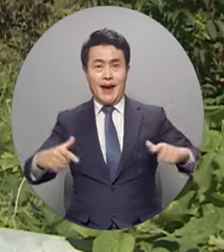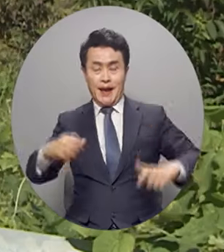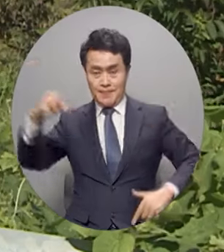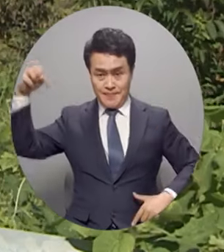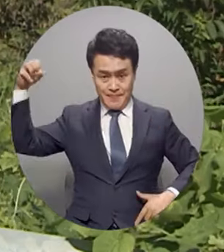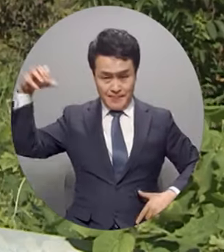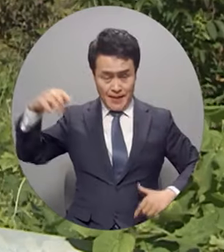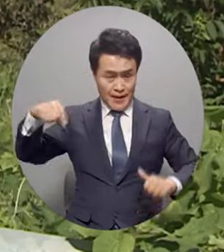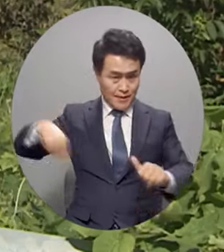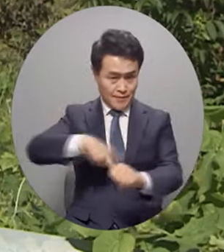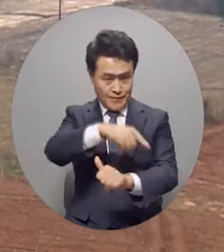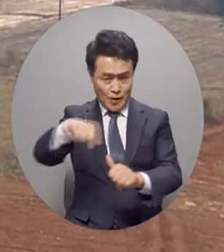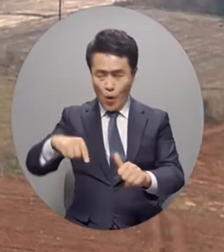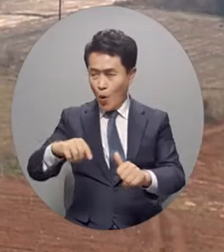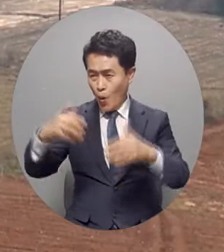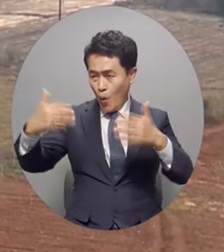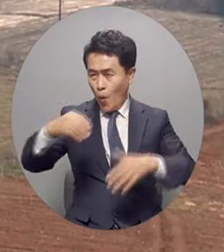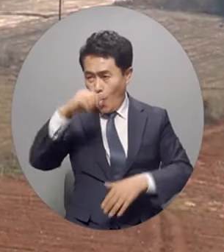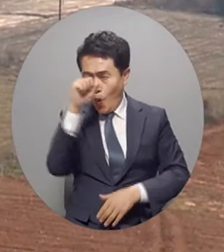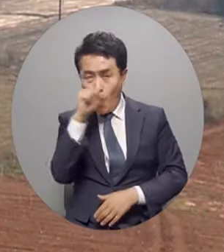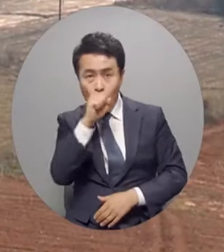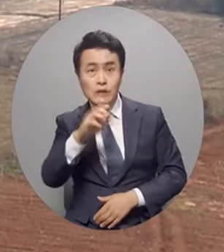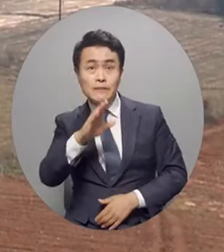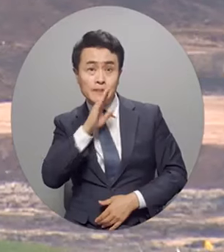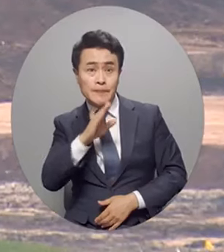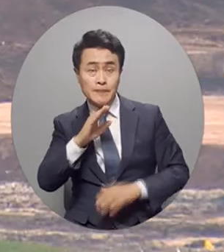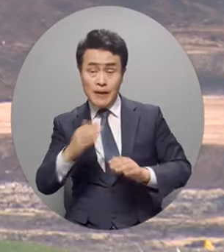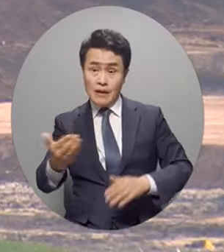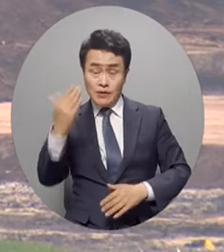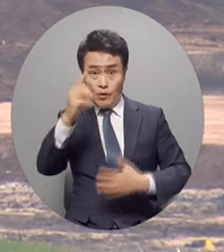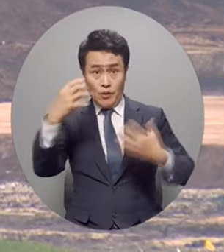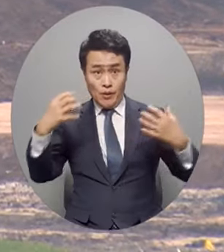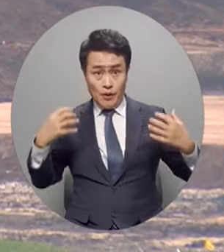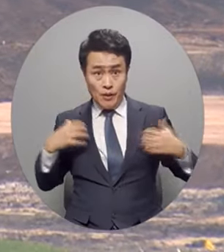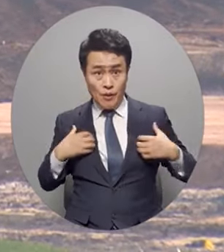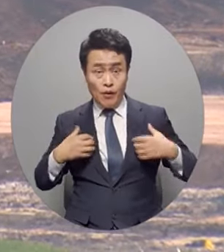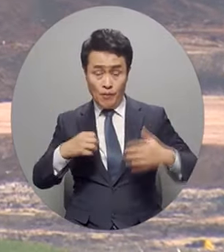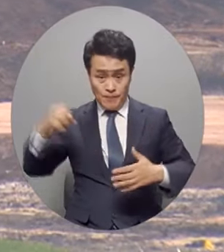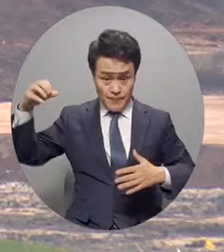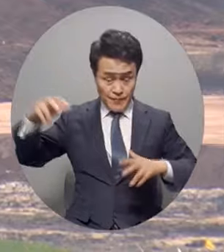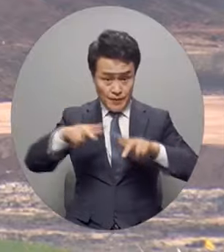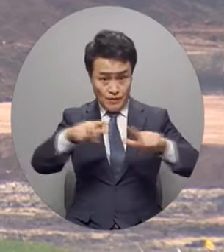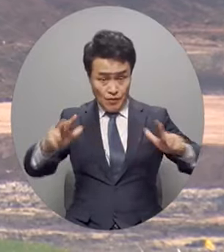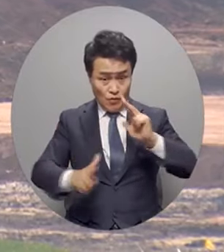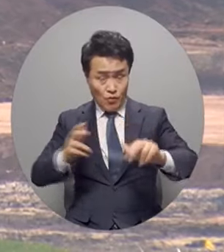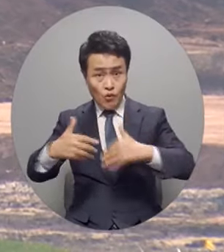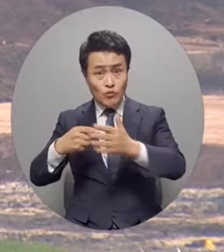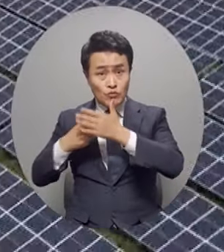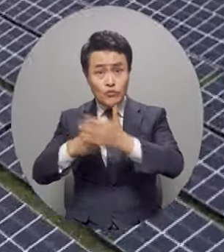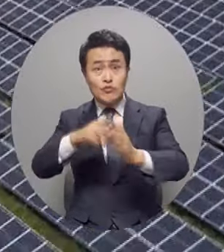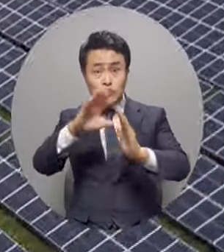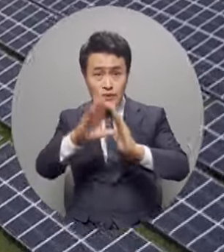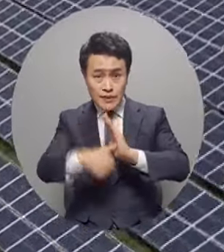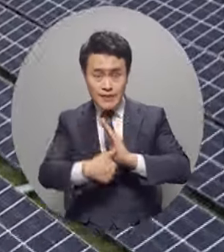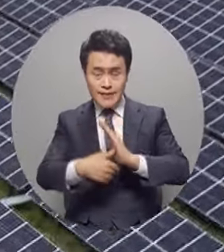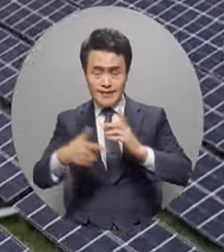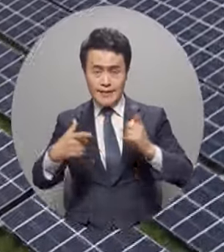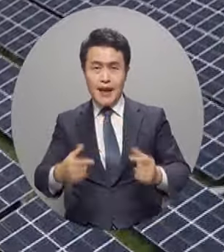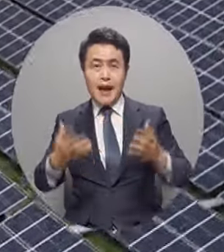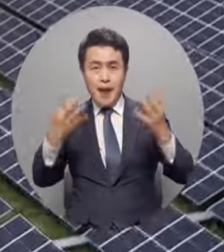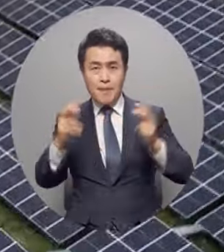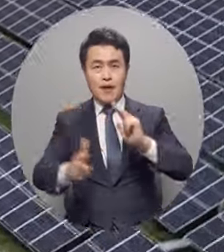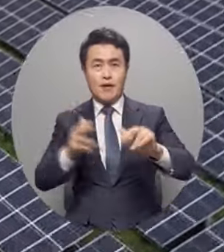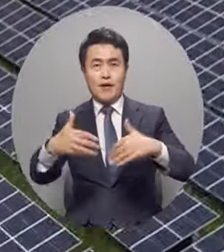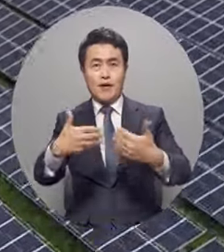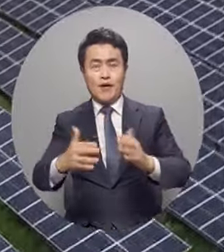딱 좋은 조건입니다. 실제로 전임 정부에서 태양광 활성화 사업이 활발하게 추진됐을 당시 많은